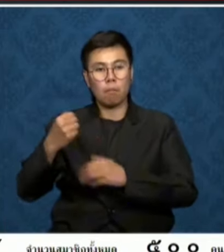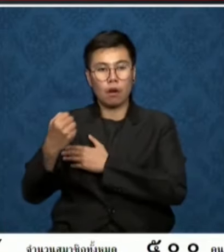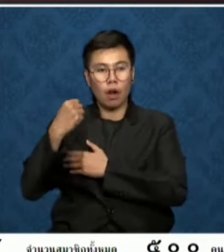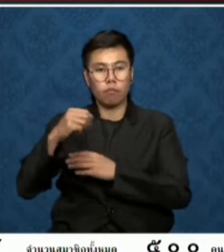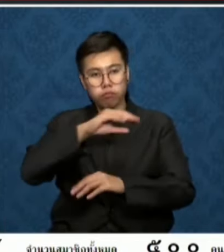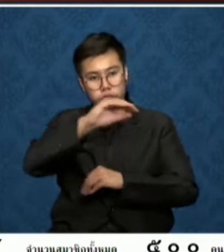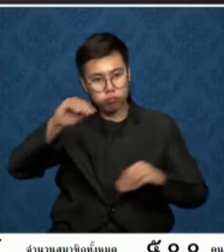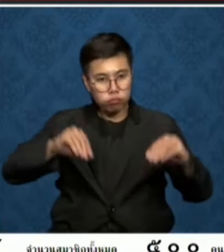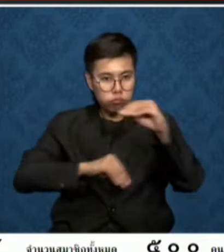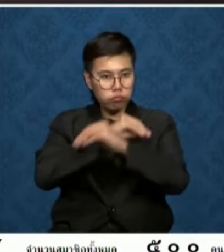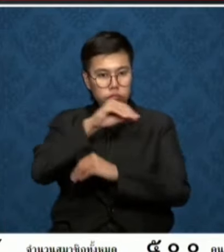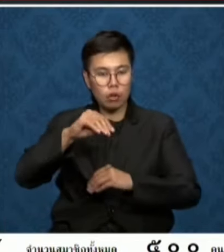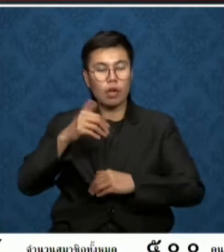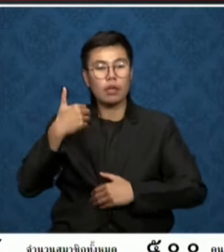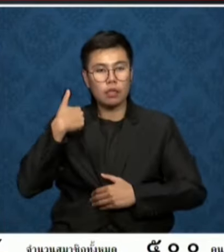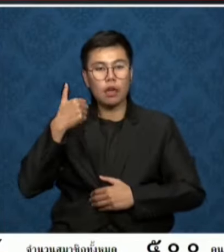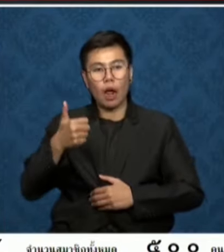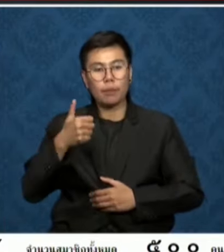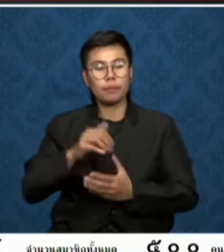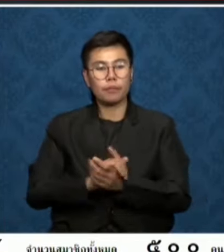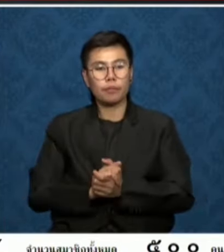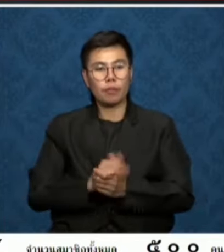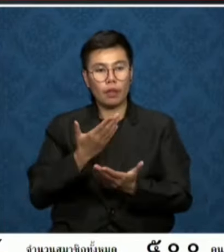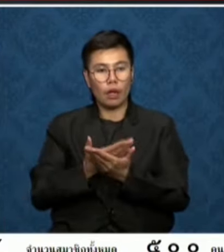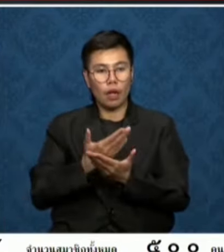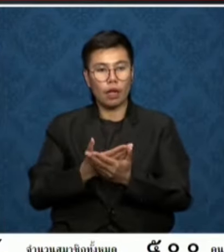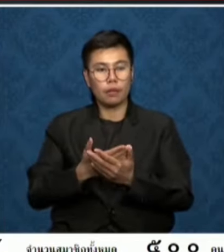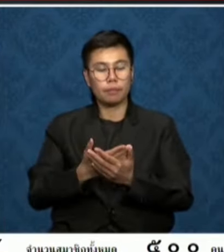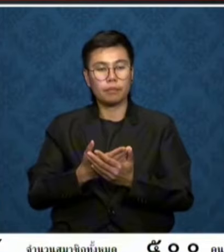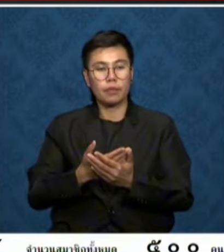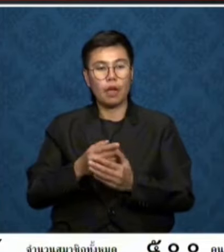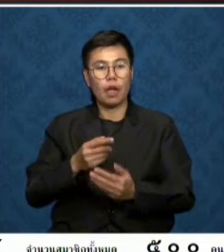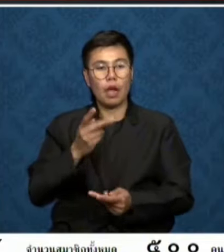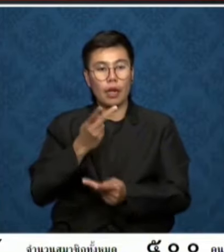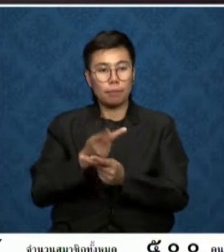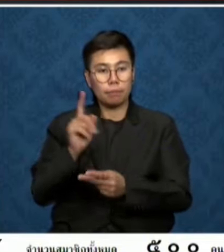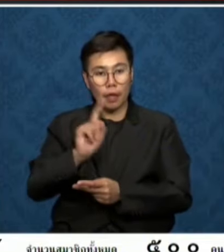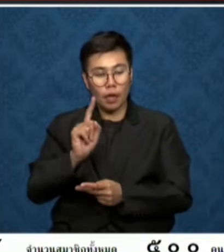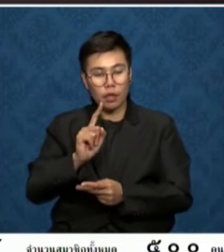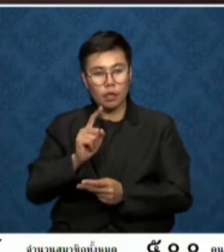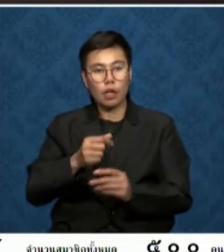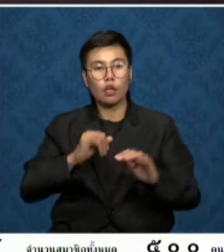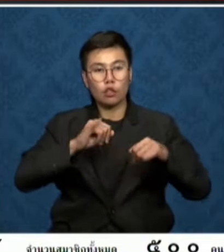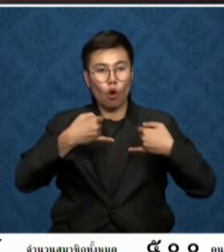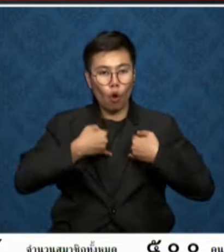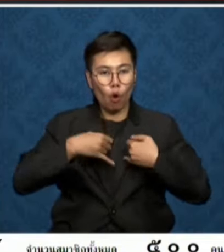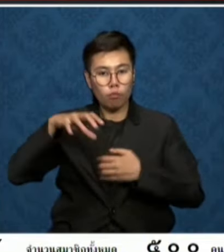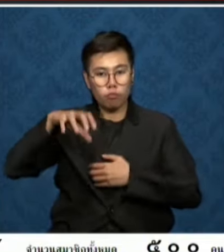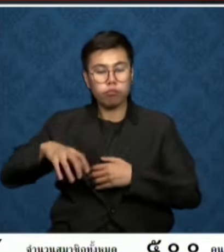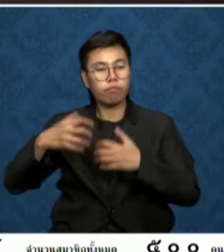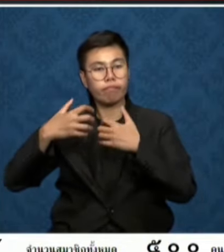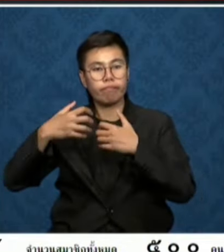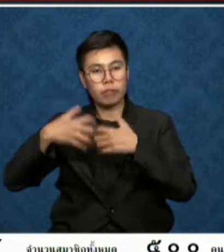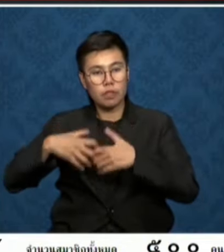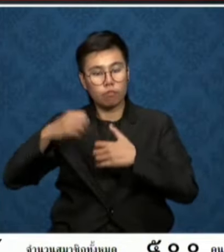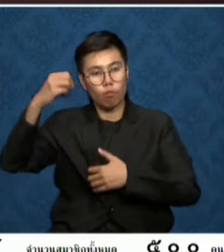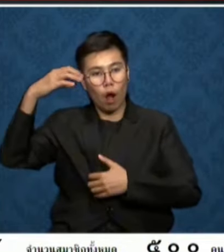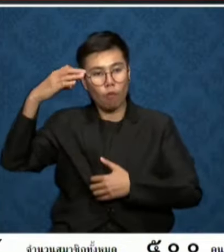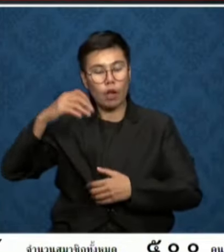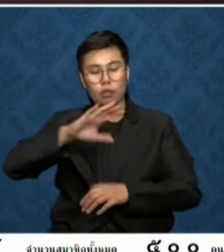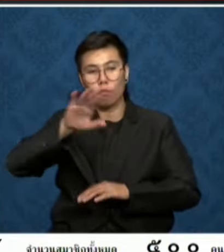ได้เช่นกันครับโดยนะครับเงินที่เก็บเข้ากองทุนนี้ก็ไม่ใช่มาจากไหนครับเก็บมาจากเจ้าของโรงไฟฟ้าทุกโรงครับ